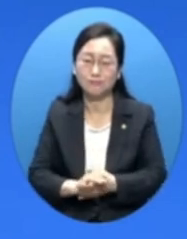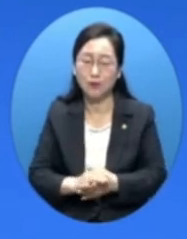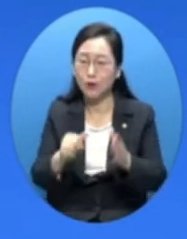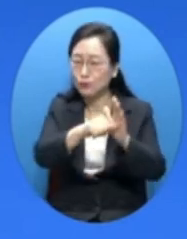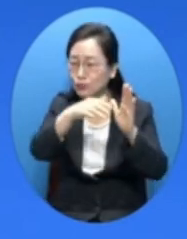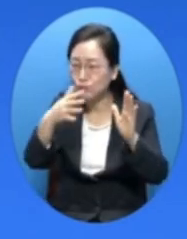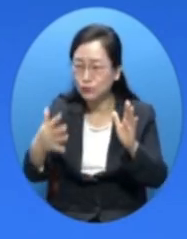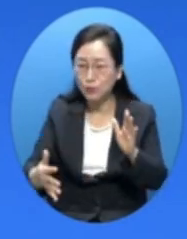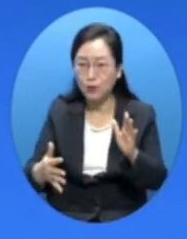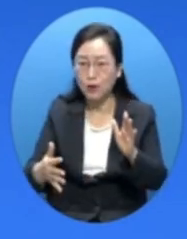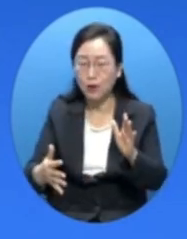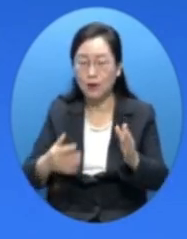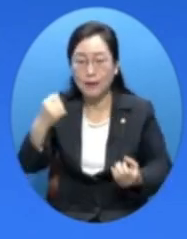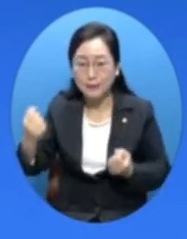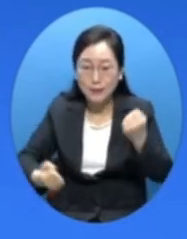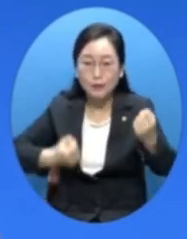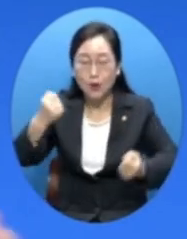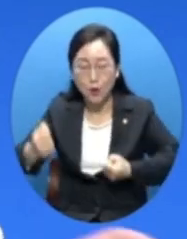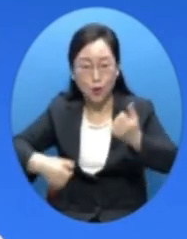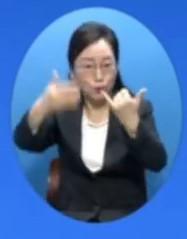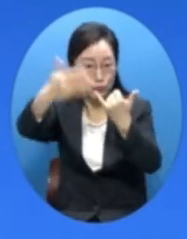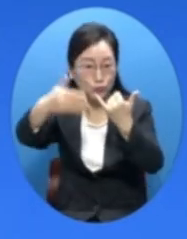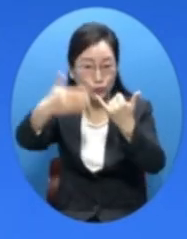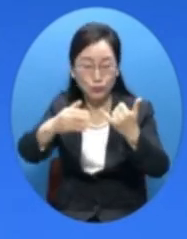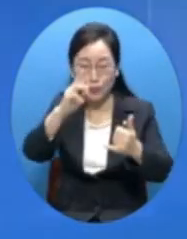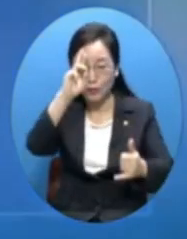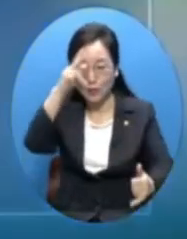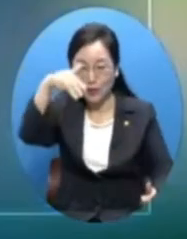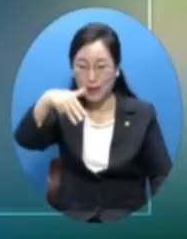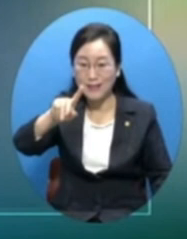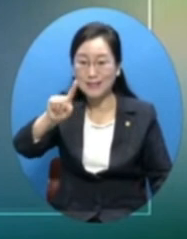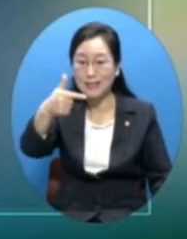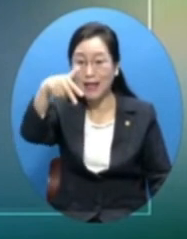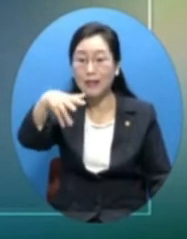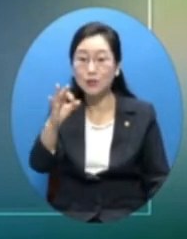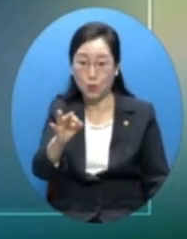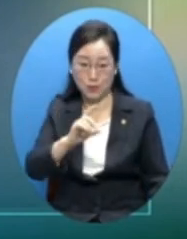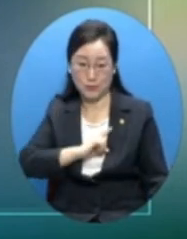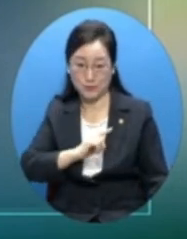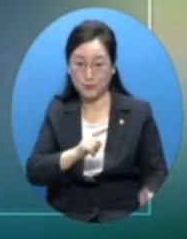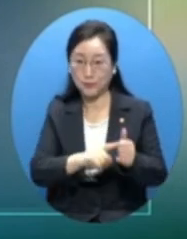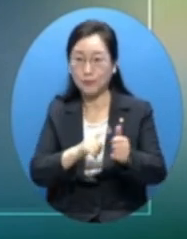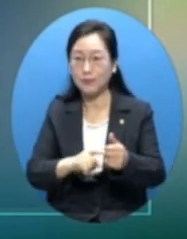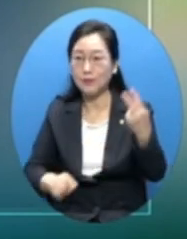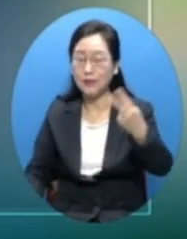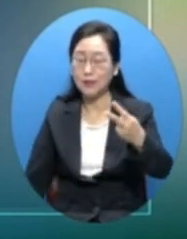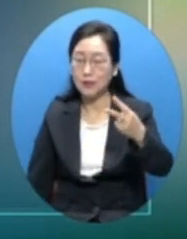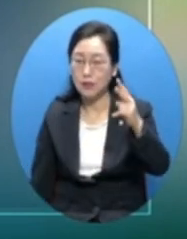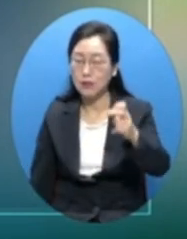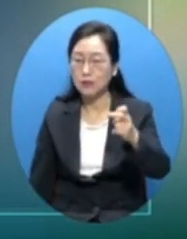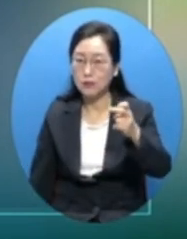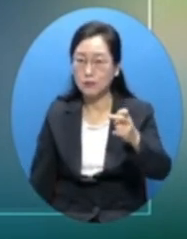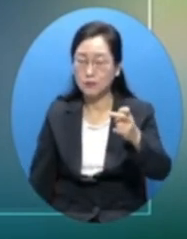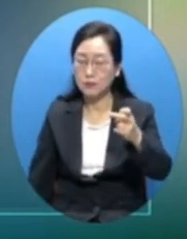유명한 자전거 유튜버 박찬용이라고 하는 분이 있습니다. 2022년 9월 23일 금요일 오후